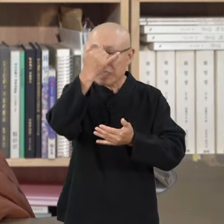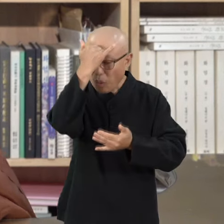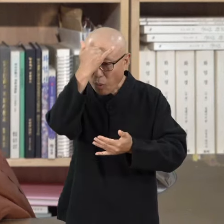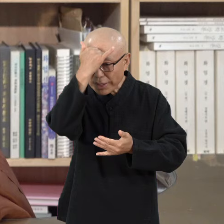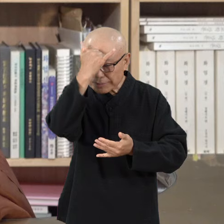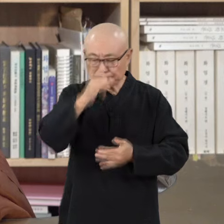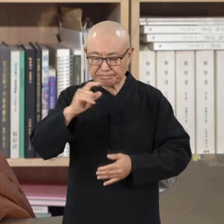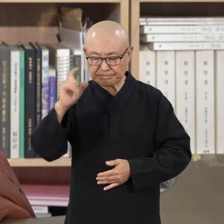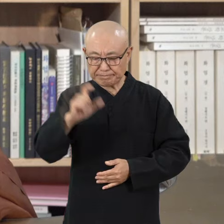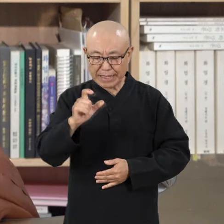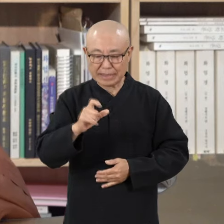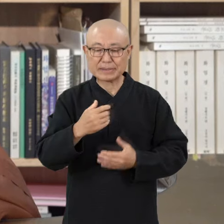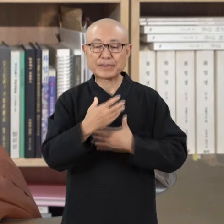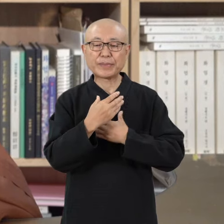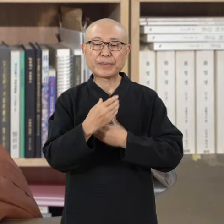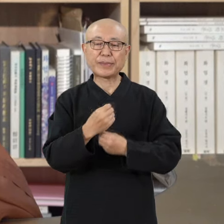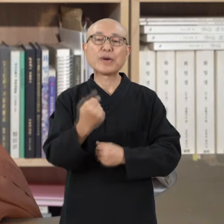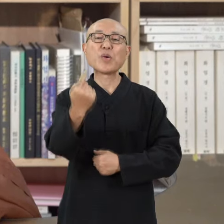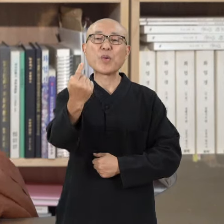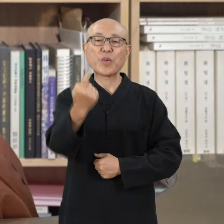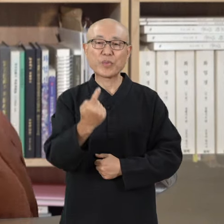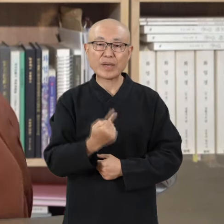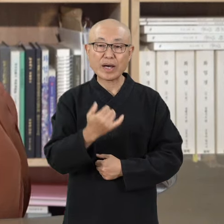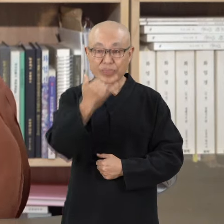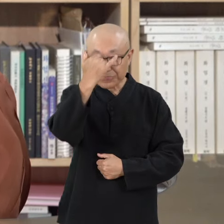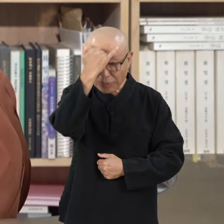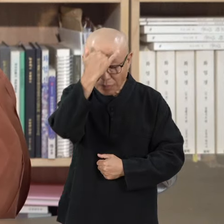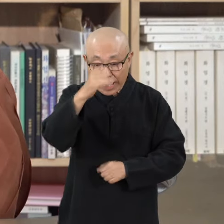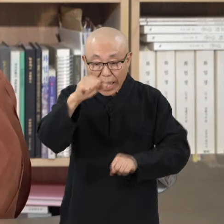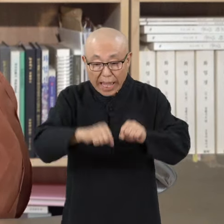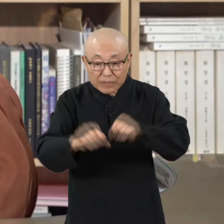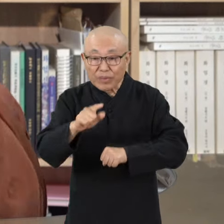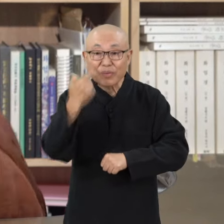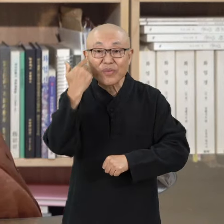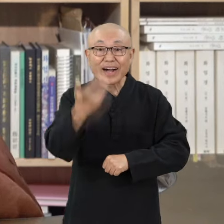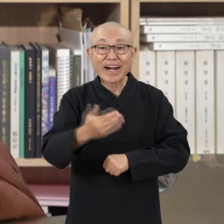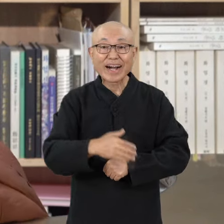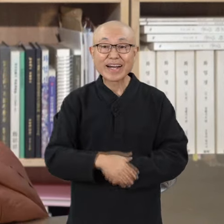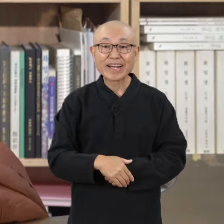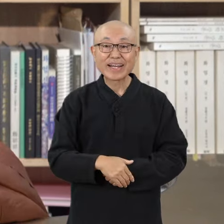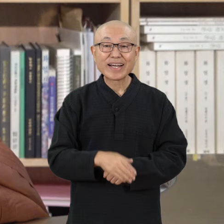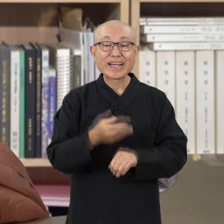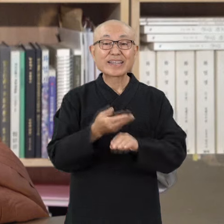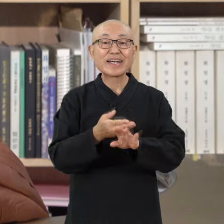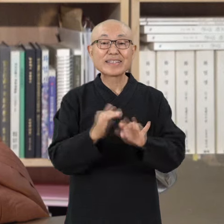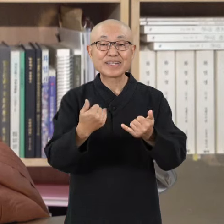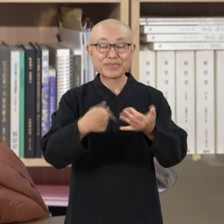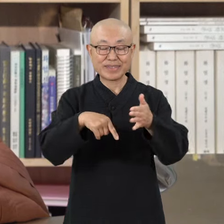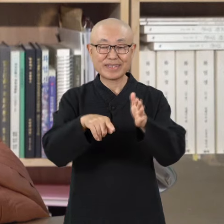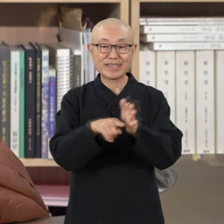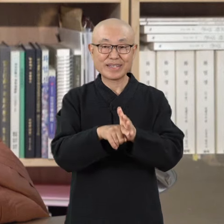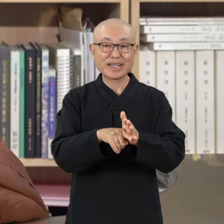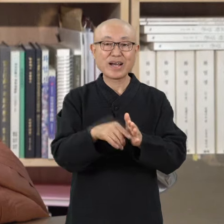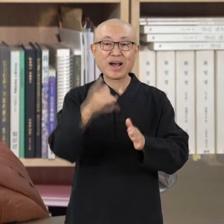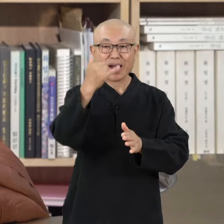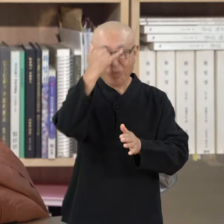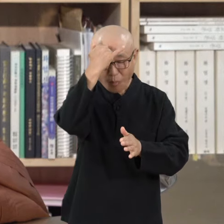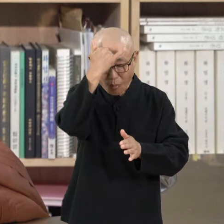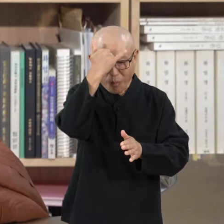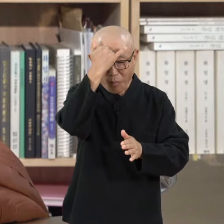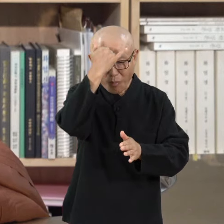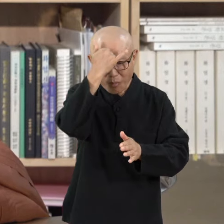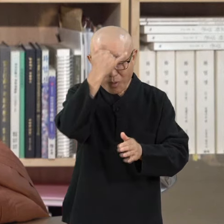편안해진다. 덕행이라는 게 도대체 무엇일까요? 남에게 우리가 공덕을 베푸는 것.